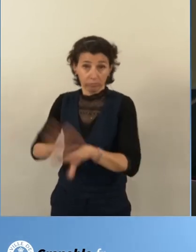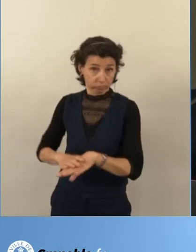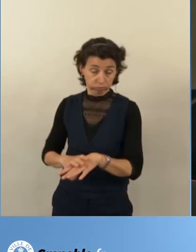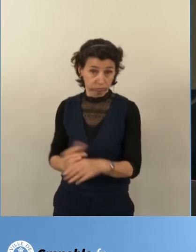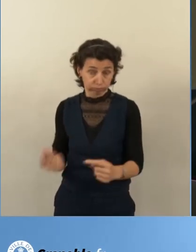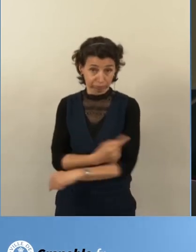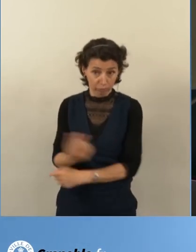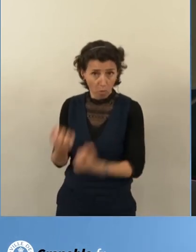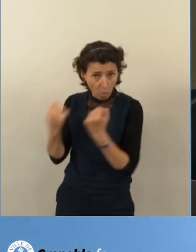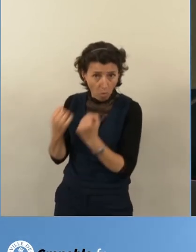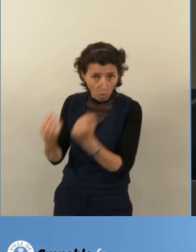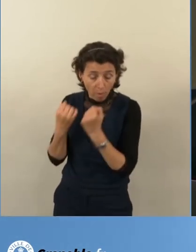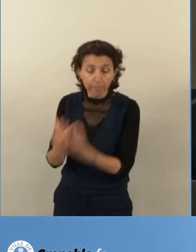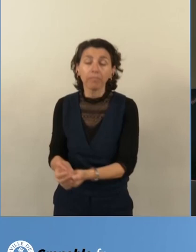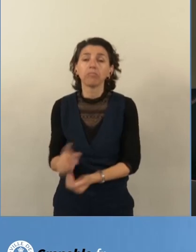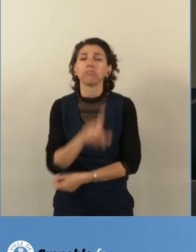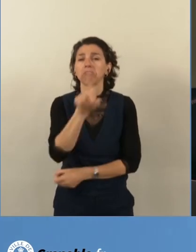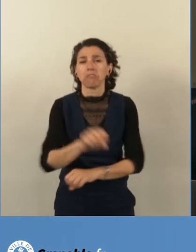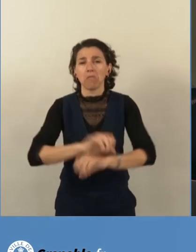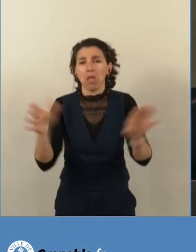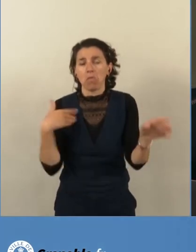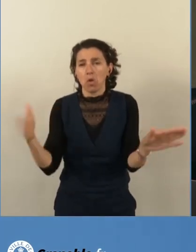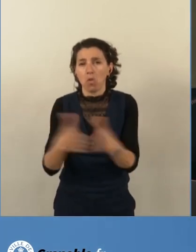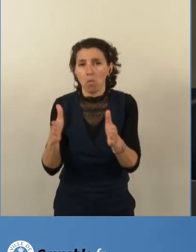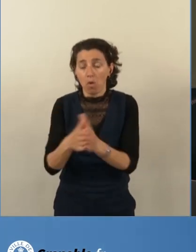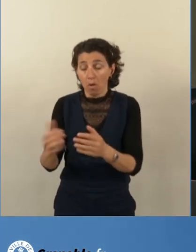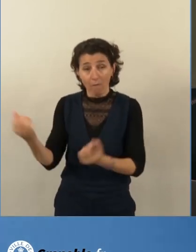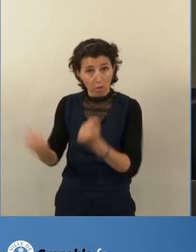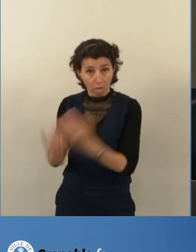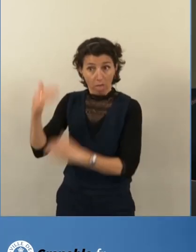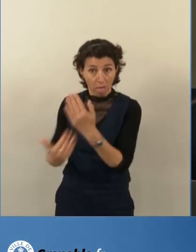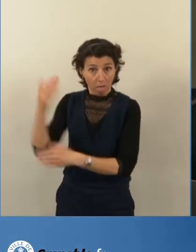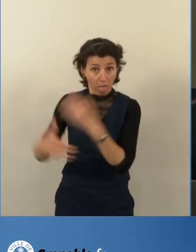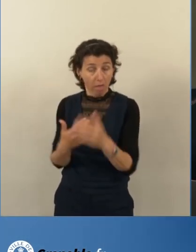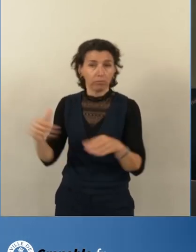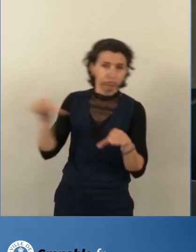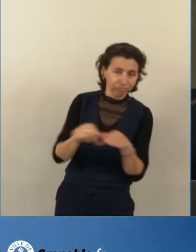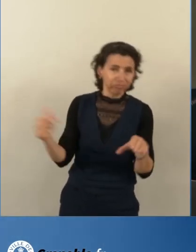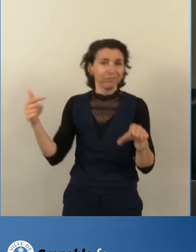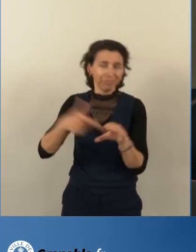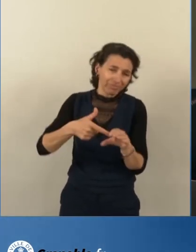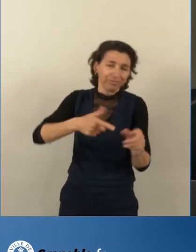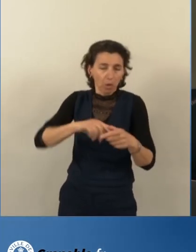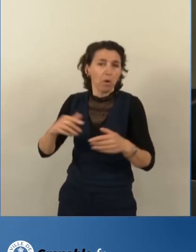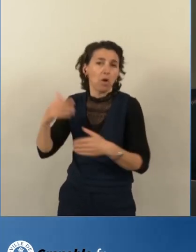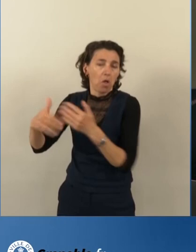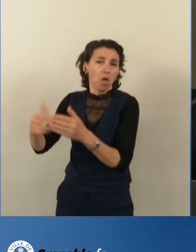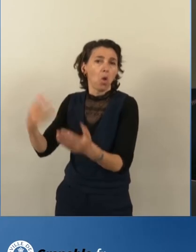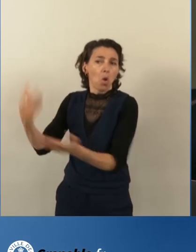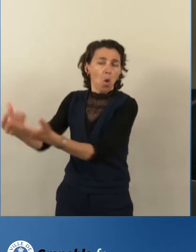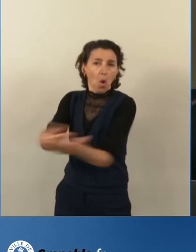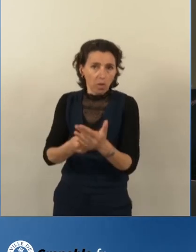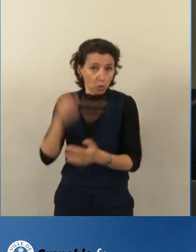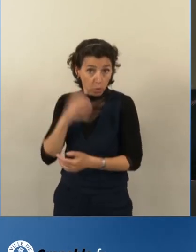véritablement est-ce que c'est véhicules roulent toute la journée au gasoil et à l'essence au sein de notre métropole